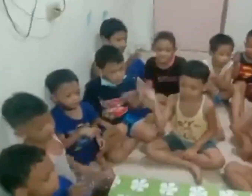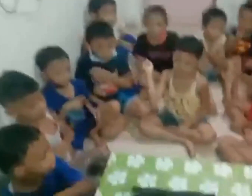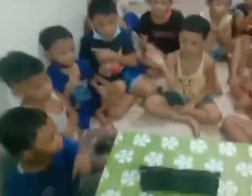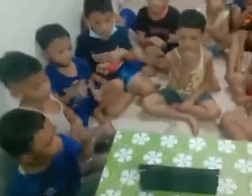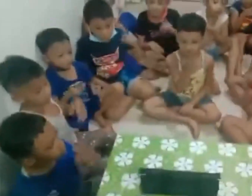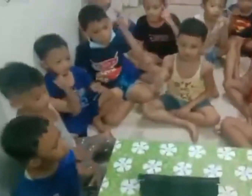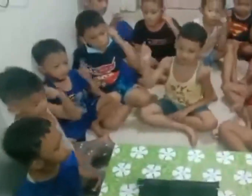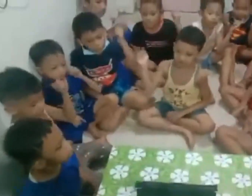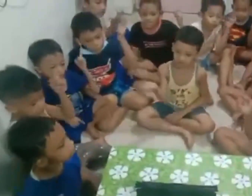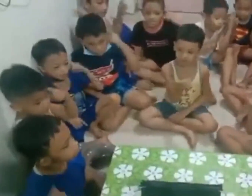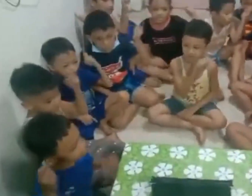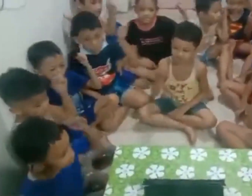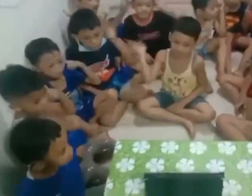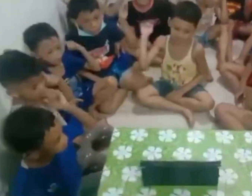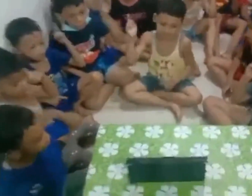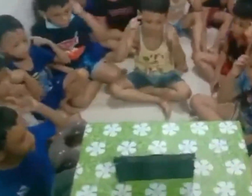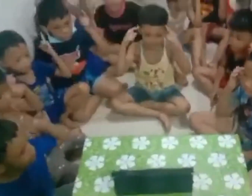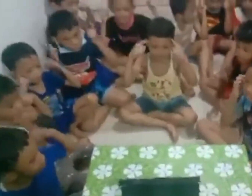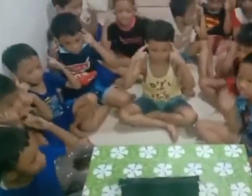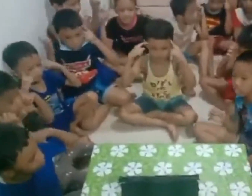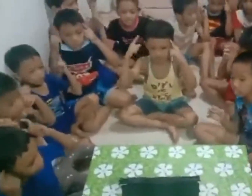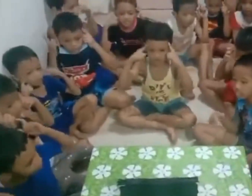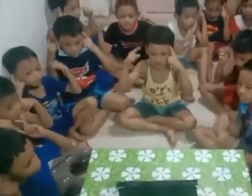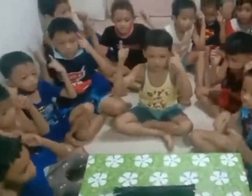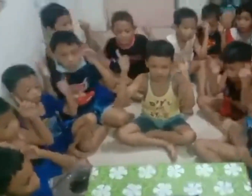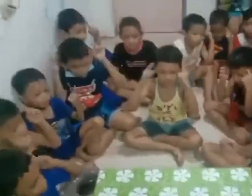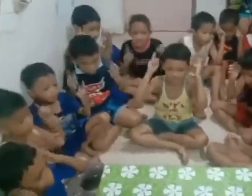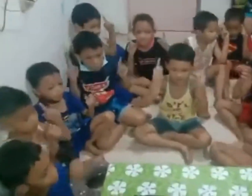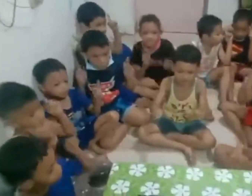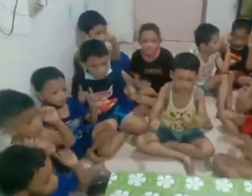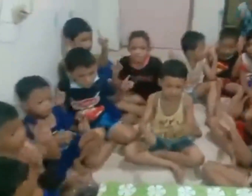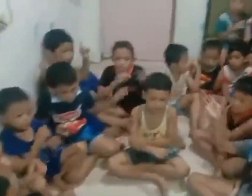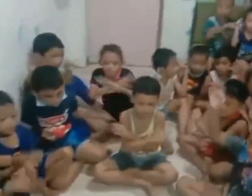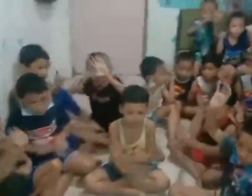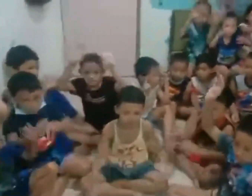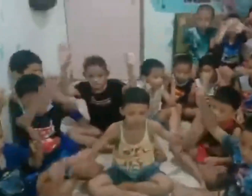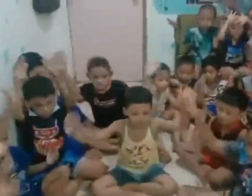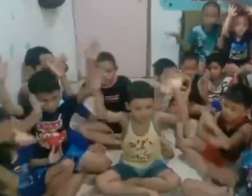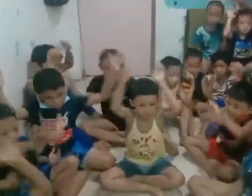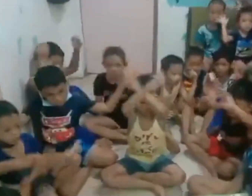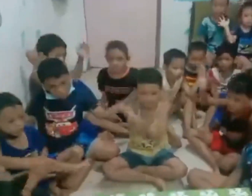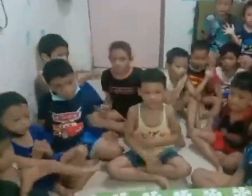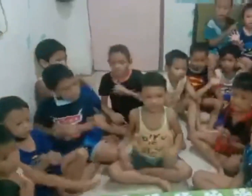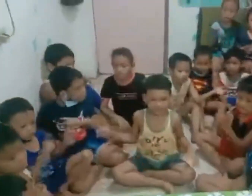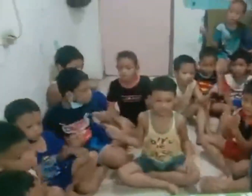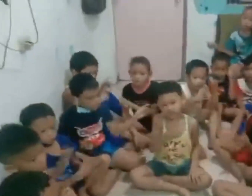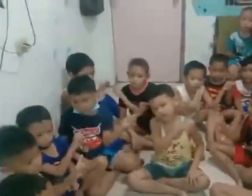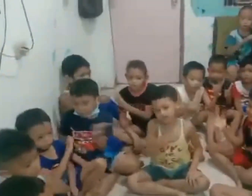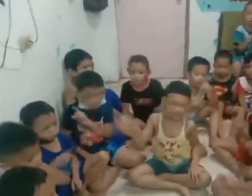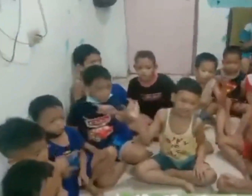kumukupas ang kaisipan. At talino ng Diyos ay higit sa lahat.